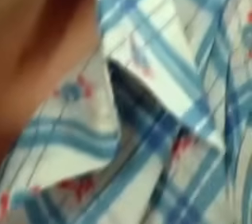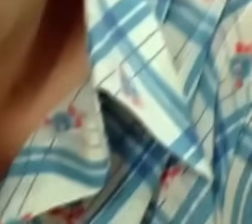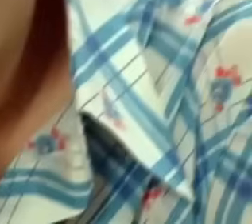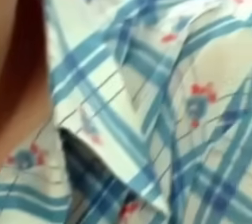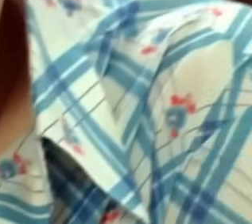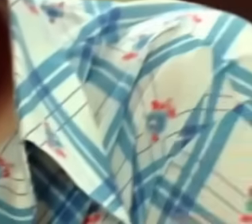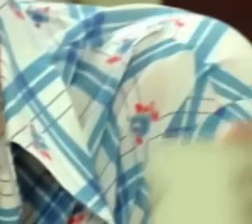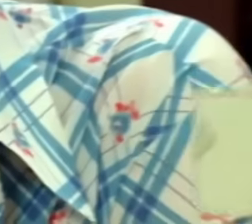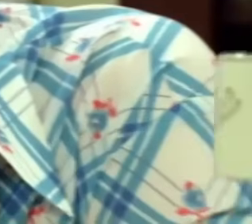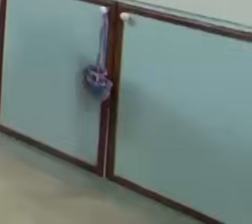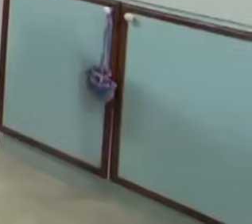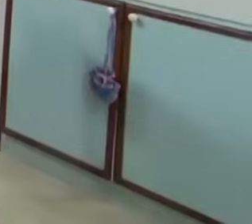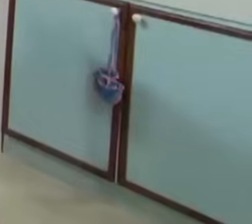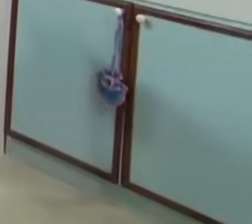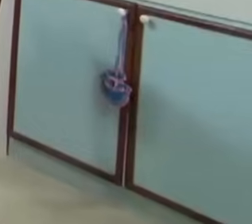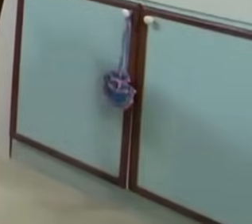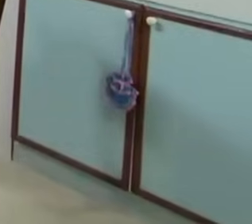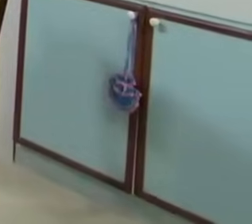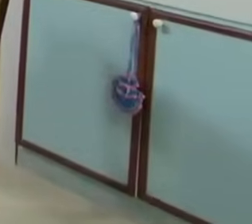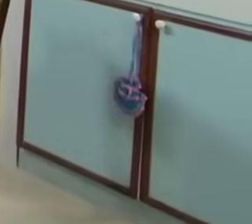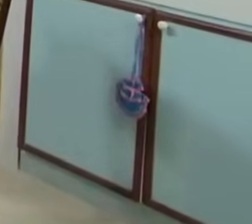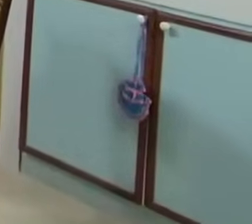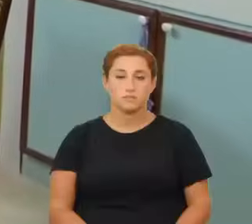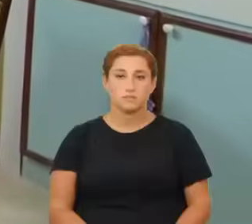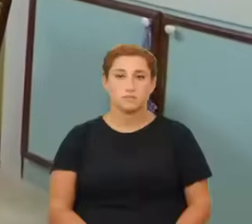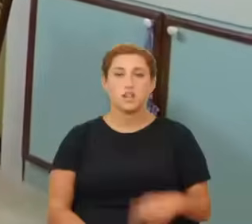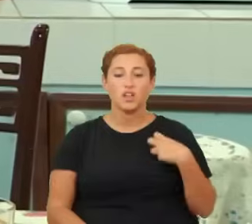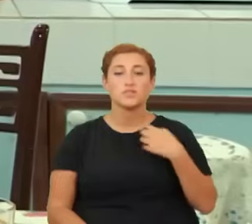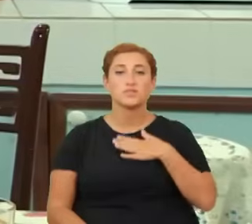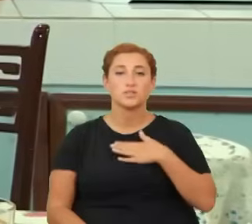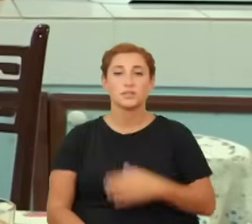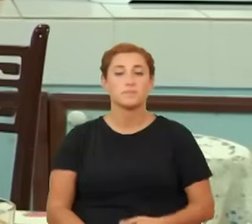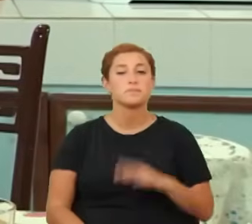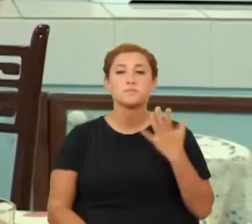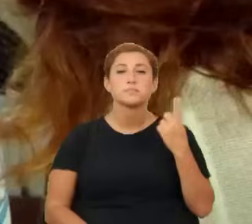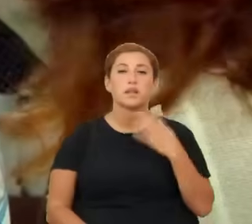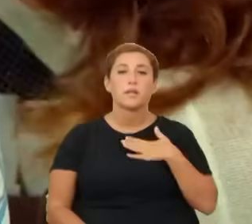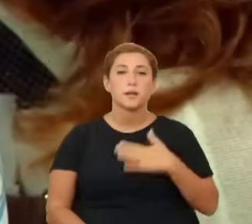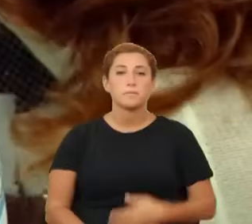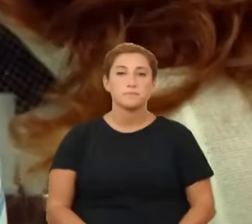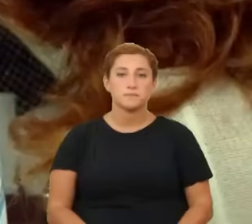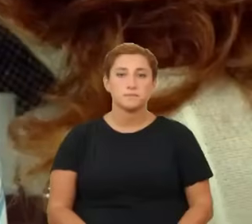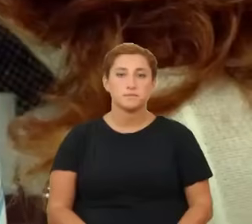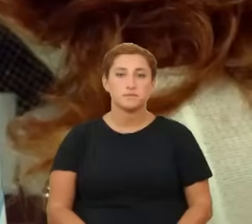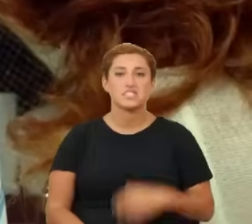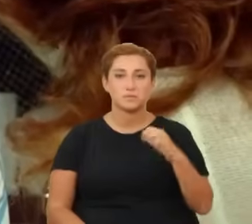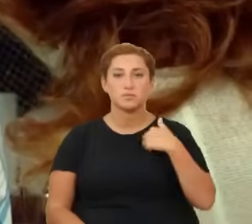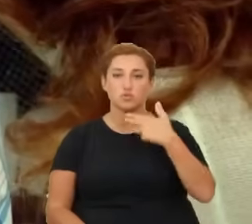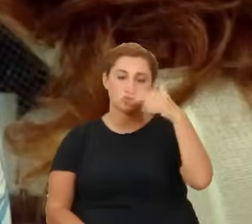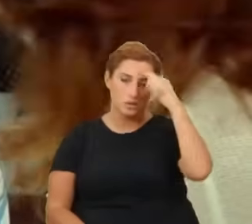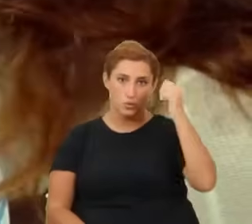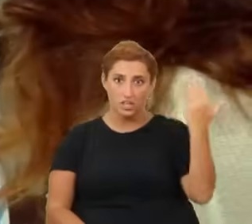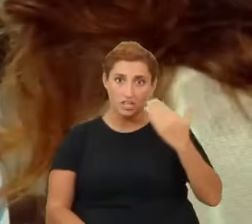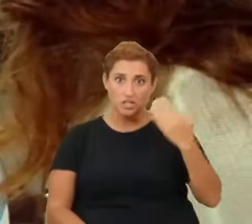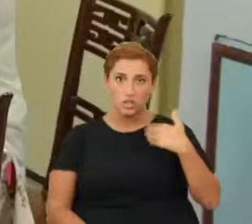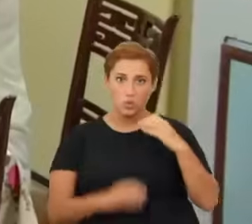Ahmet'le Gülden canları sıkkın. Mutfak masasında kahve içiyorlar. Aşkım. Efendim bir tanem. Şimdi biz cuma günü